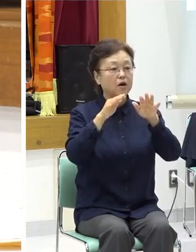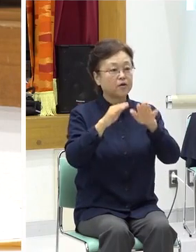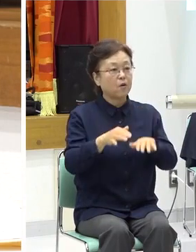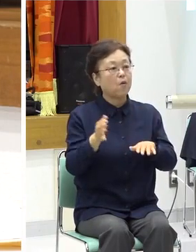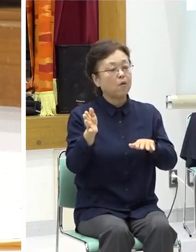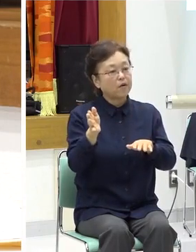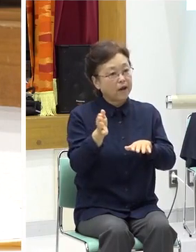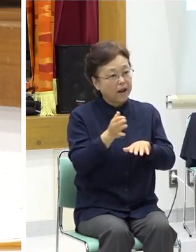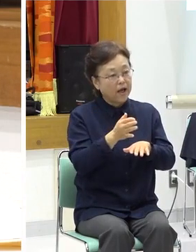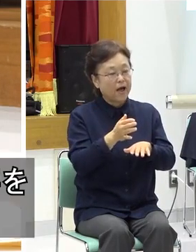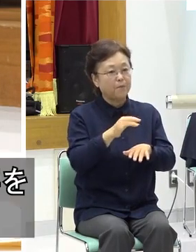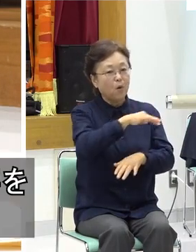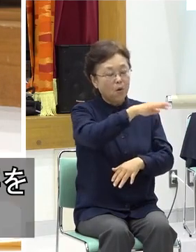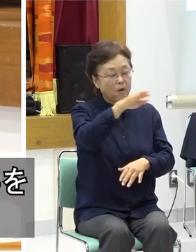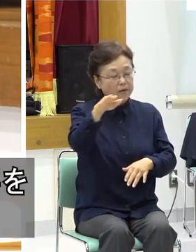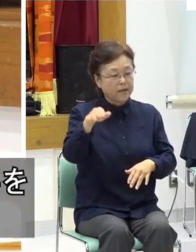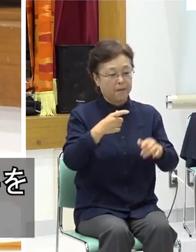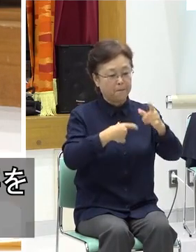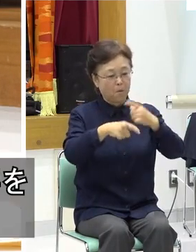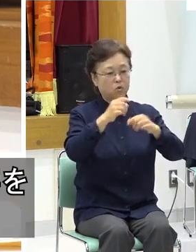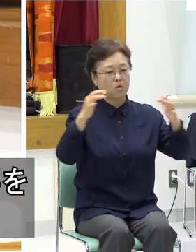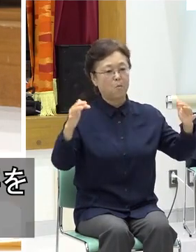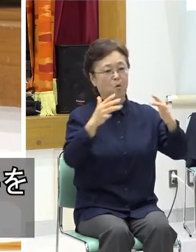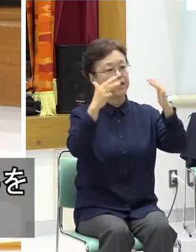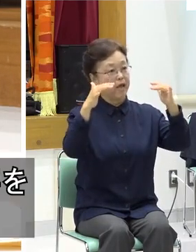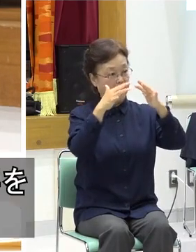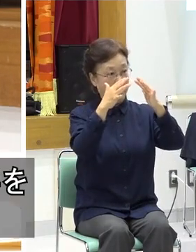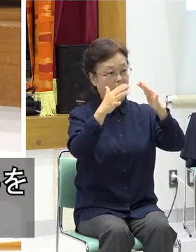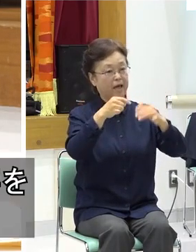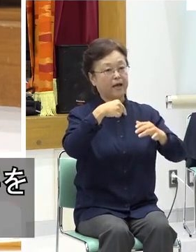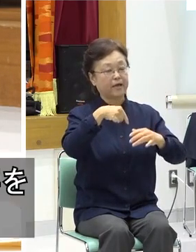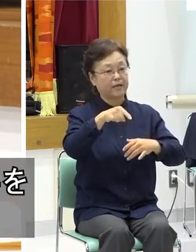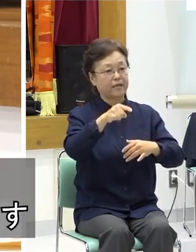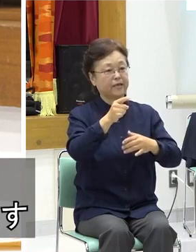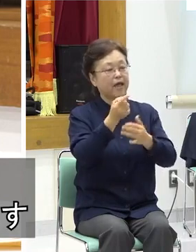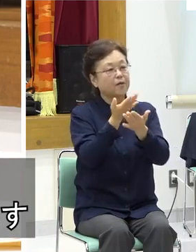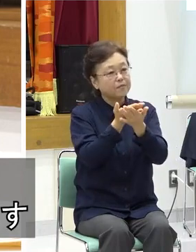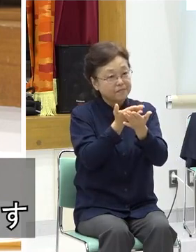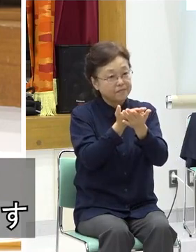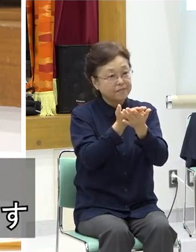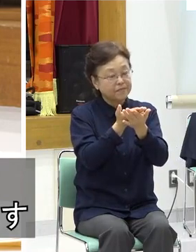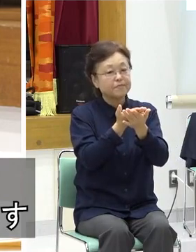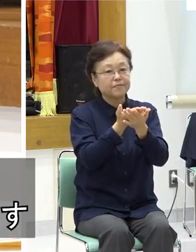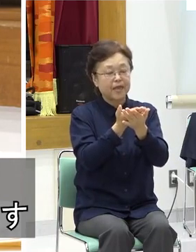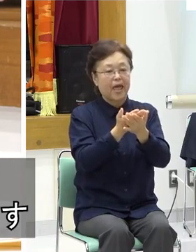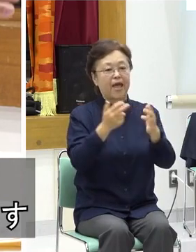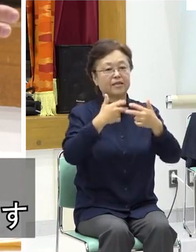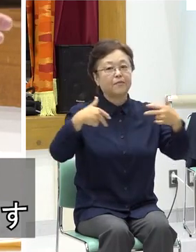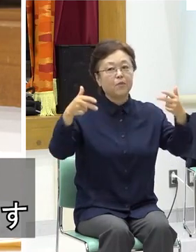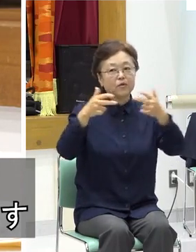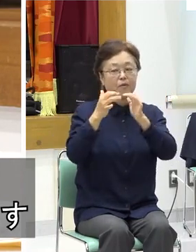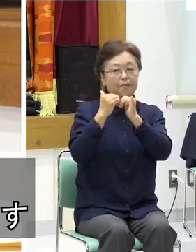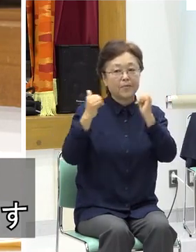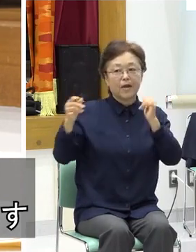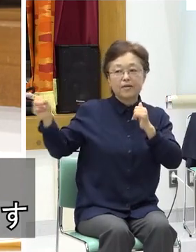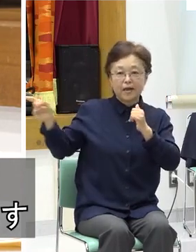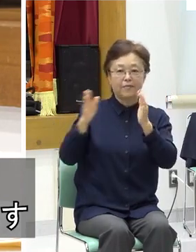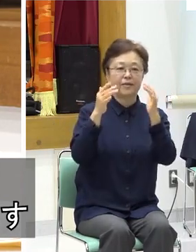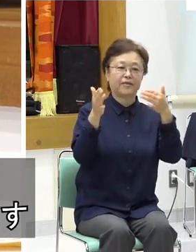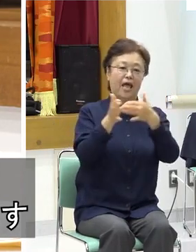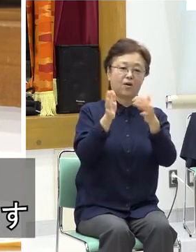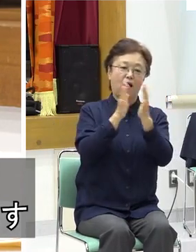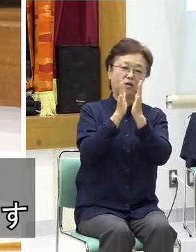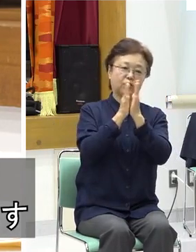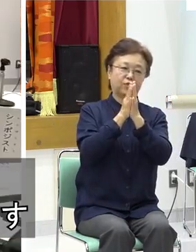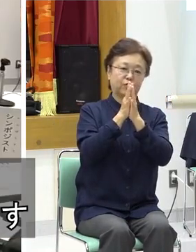ともっと皆さんで盛り上げていっていただければということを最後にお願いして、皆さん、シンポジストの皆さんに拍手を